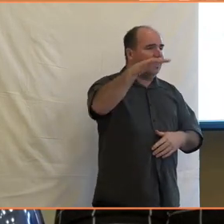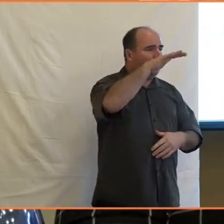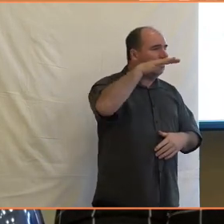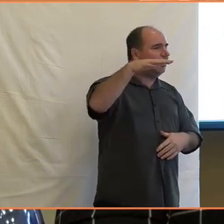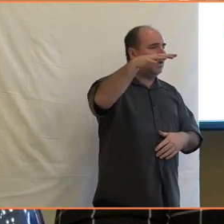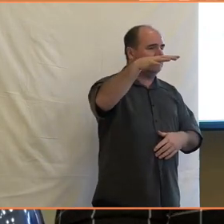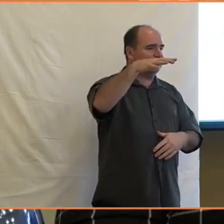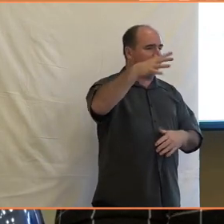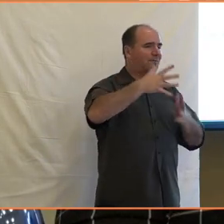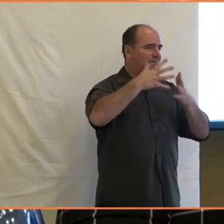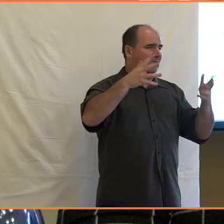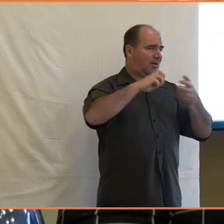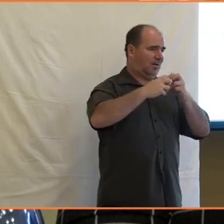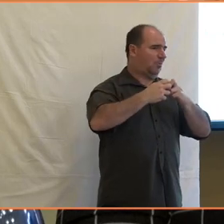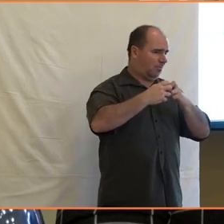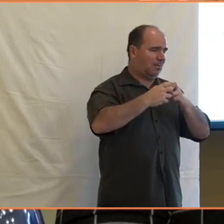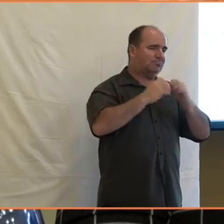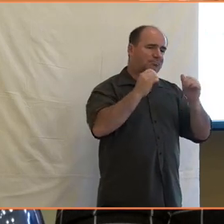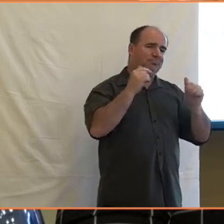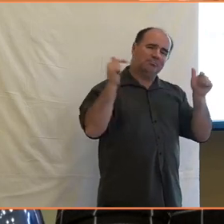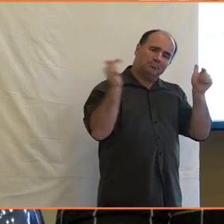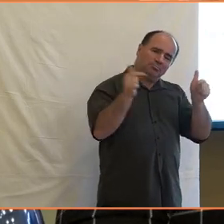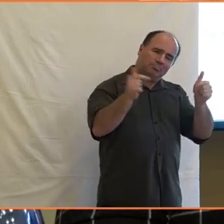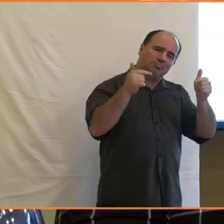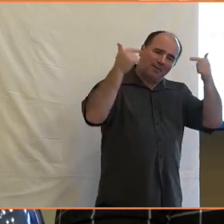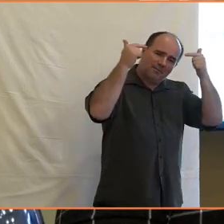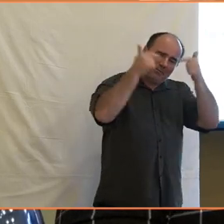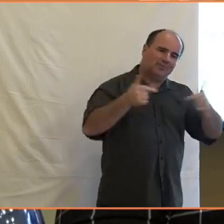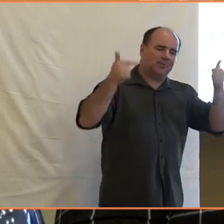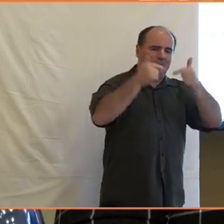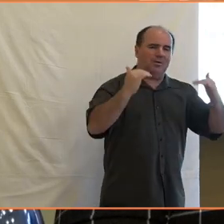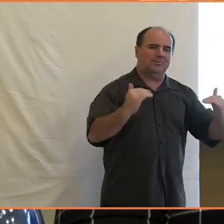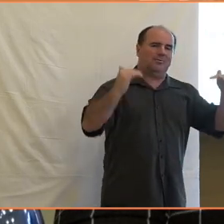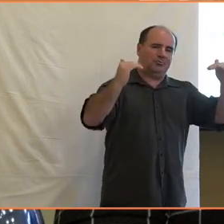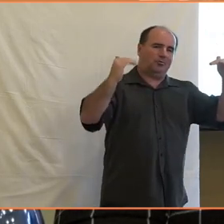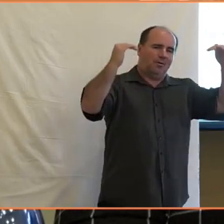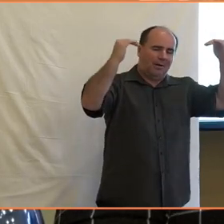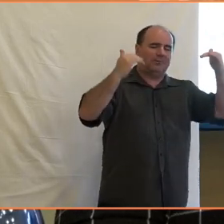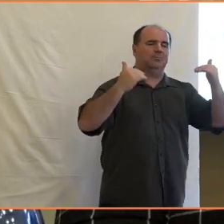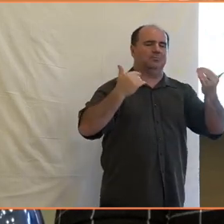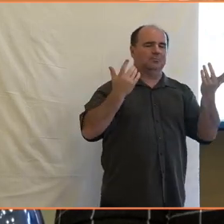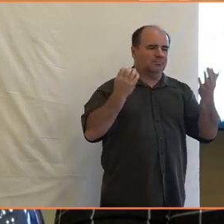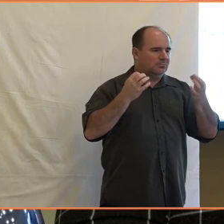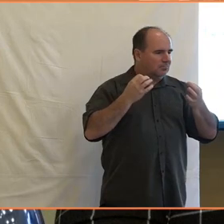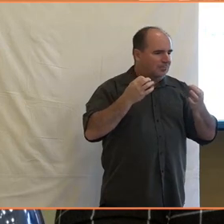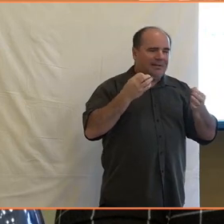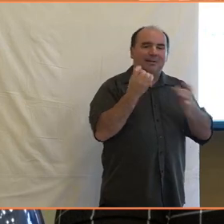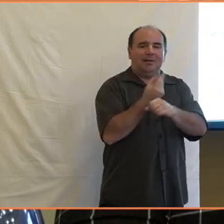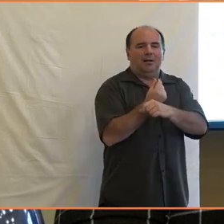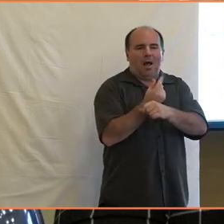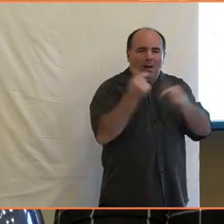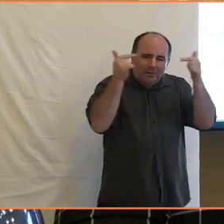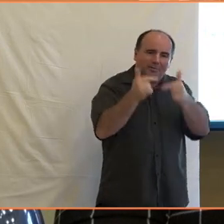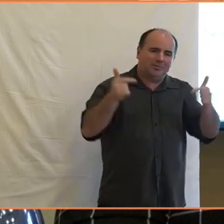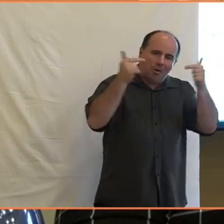klíčový problém vidím zvyšování digitální gramotnosti. Tady byla vlastně nějaká jako explicitně vyjádřená snaha prostřednictvím